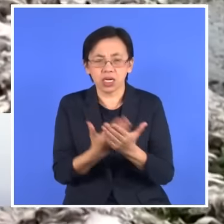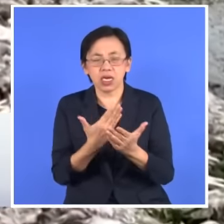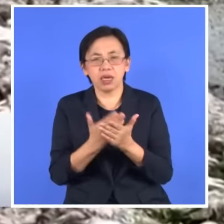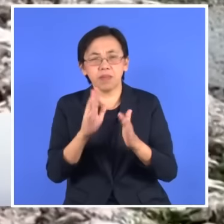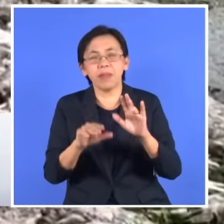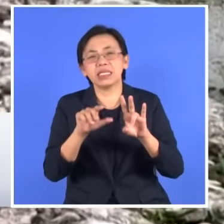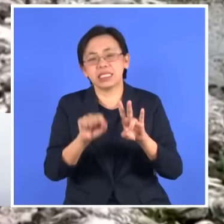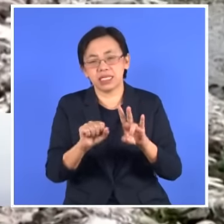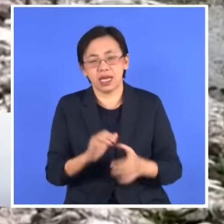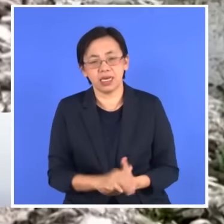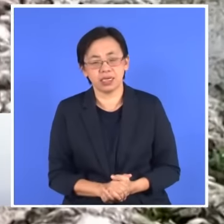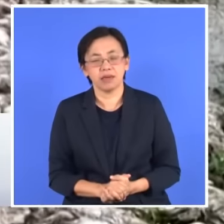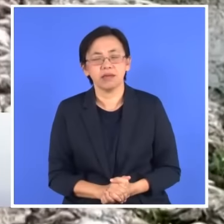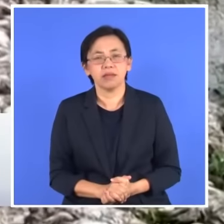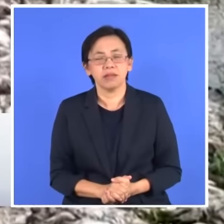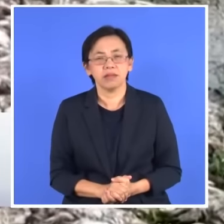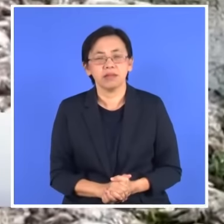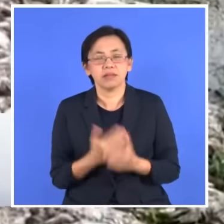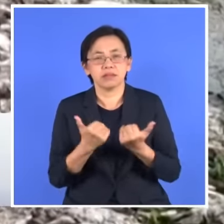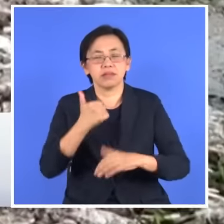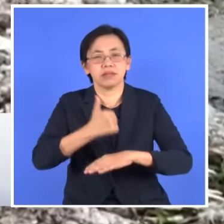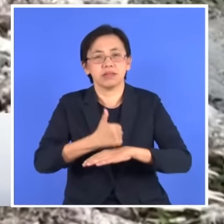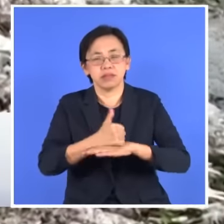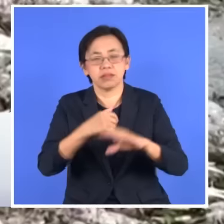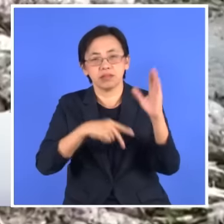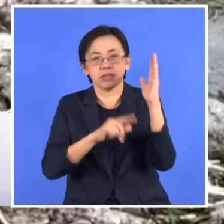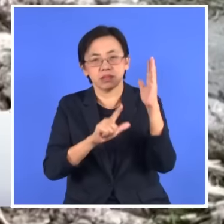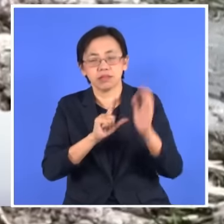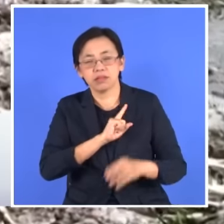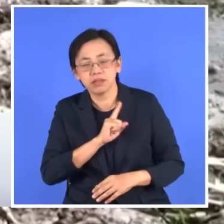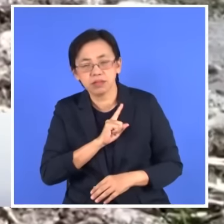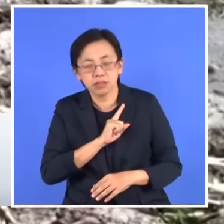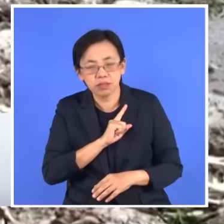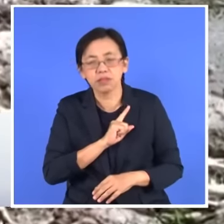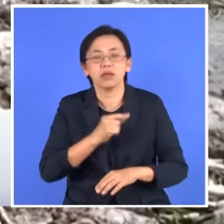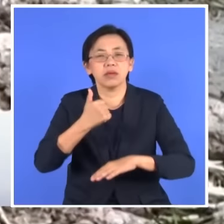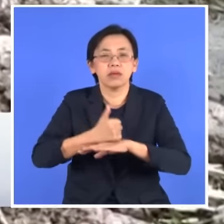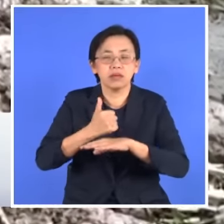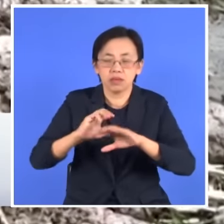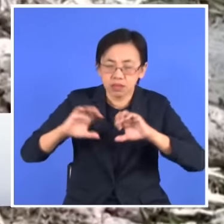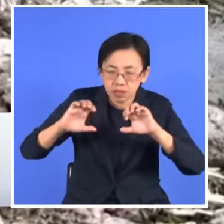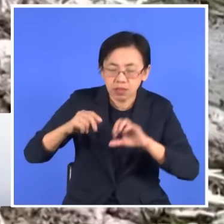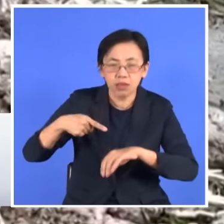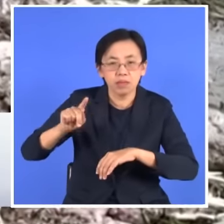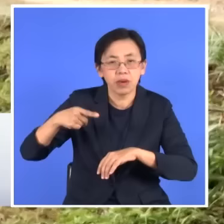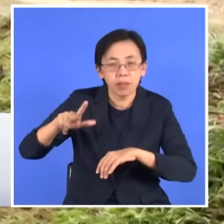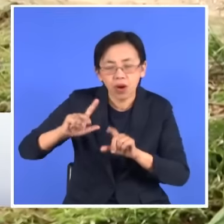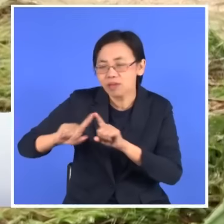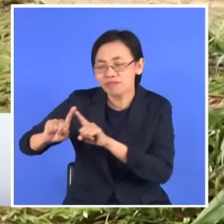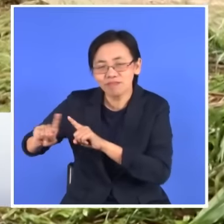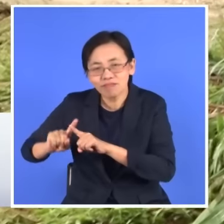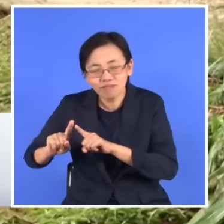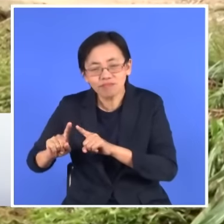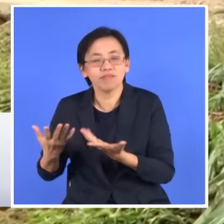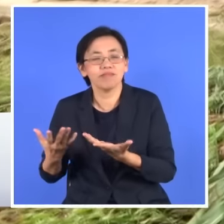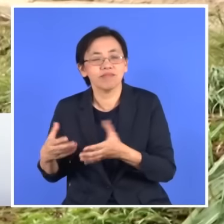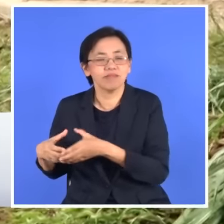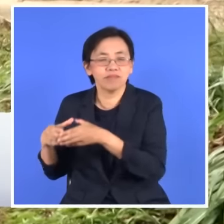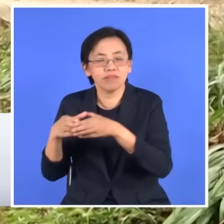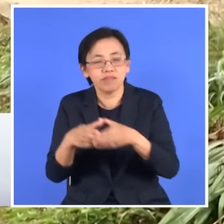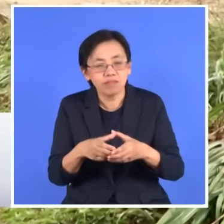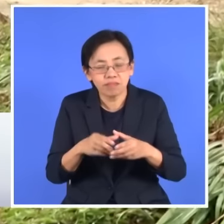8,000 ตัวที่ว่าเนี่ยเบื้องต้นเอาทางผู้ว่าราชการจังหวัดพัทลุงนะครับแล้วก็หัวหน้าหน่วยบรรเทาสาธารณภัยเนี่ยนะครับแล้วก็ปศุสัตว์เนี่ยนะครับ